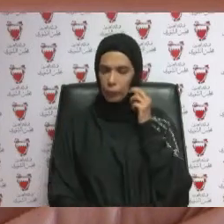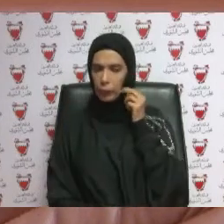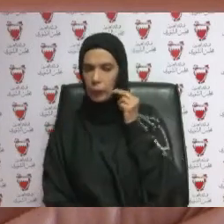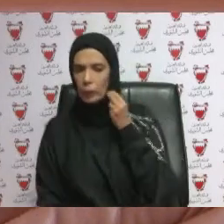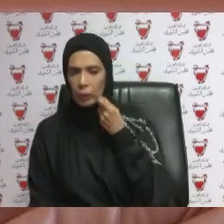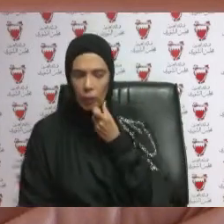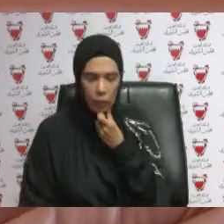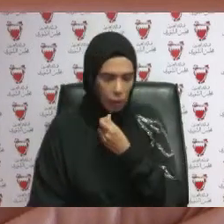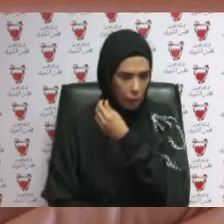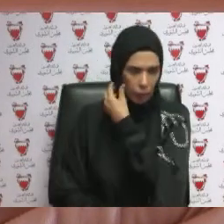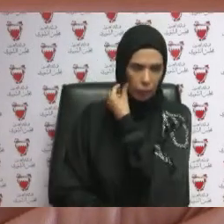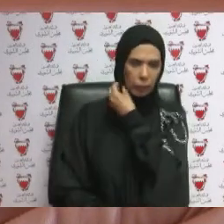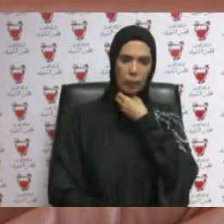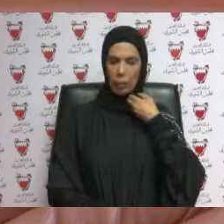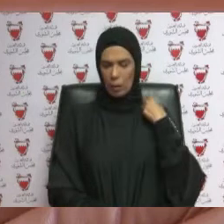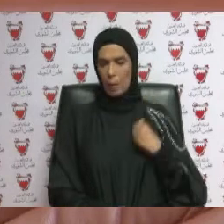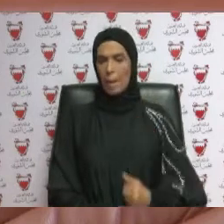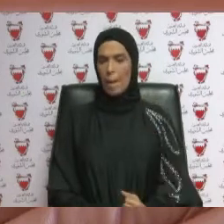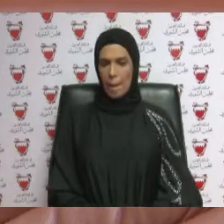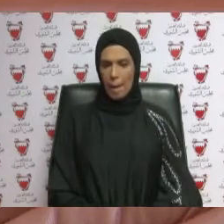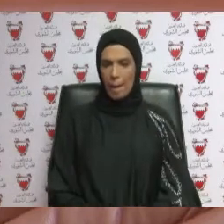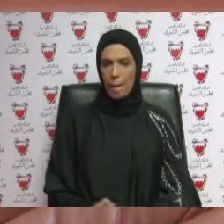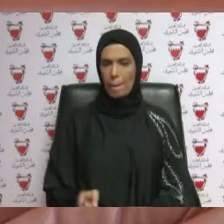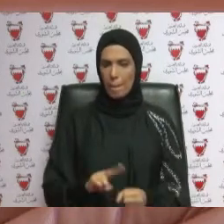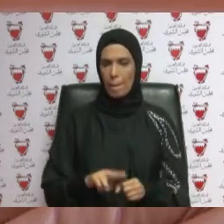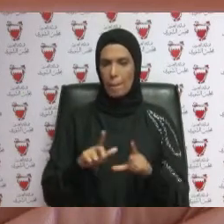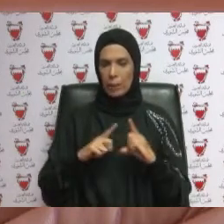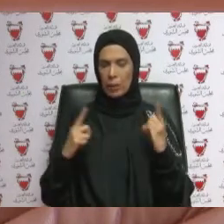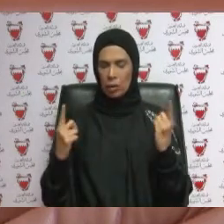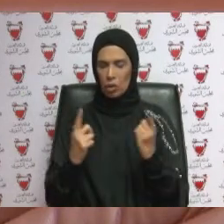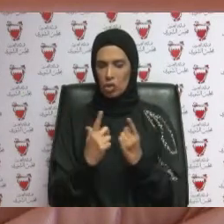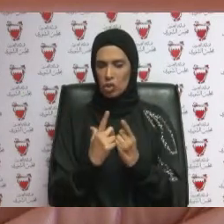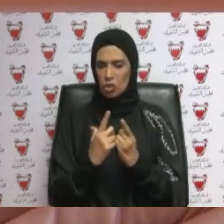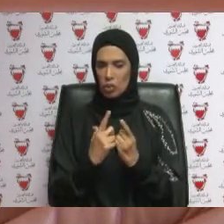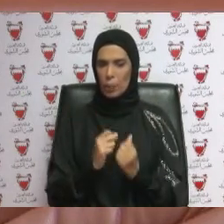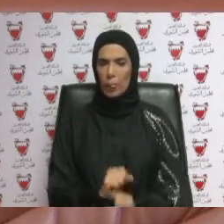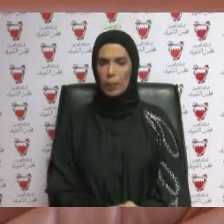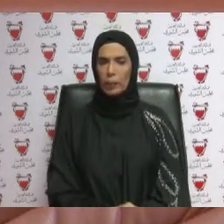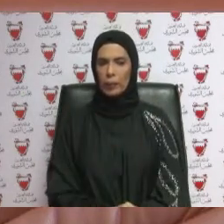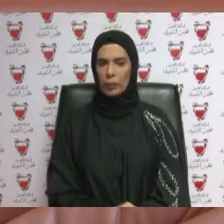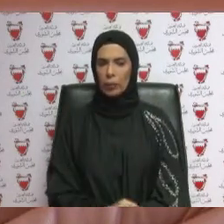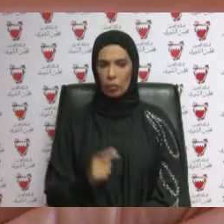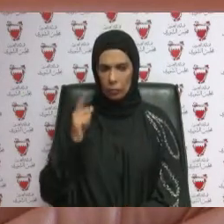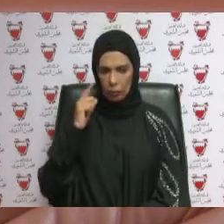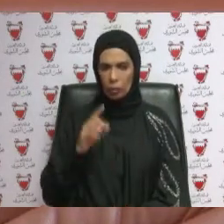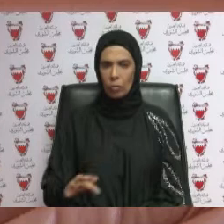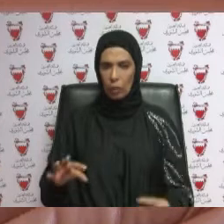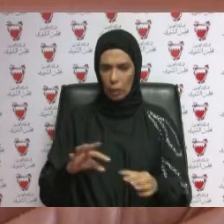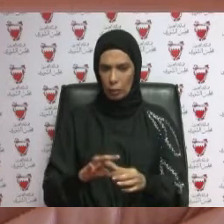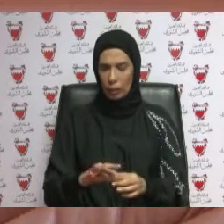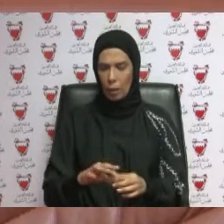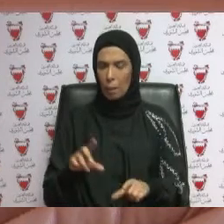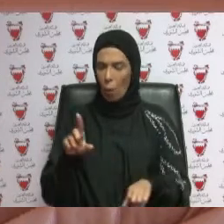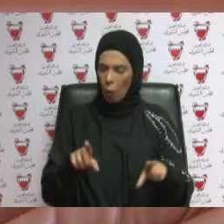وصراحة يعني طلبي لإعادة اللجنة لأمر محدد. طبعا أنا فهمت الآن هناك توافق بين بعض الأخوان